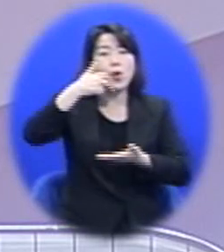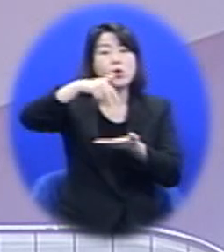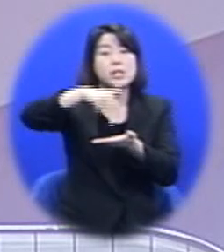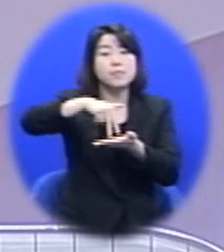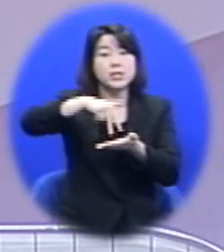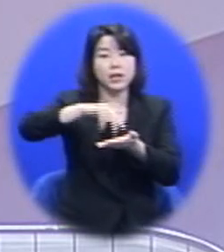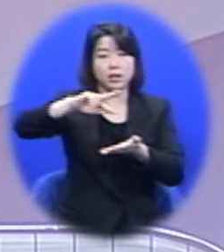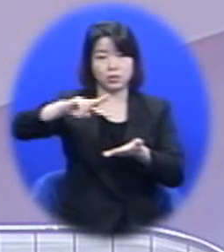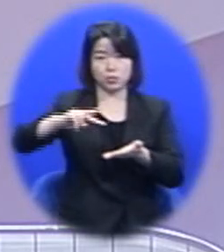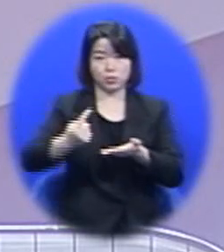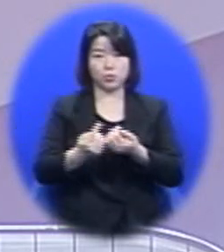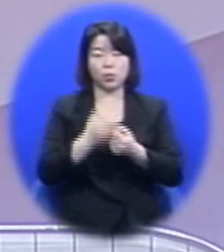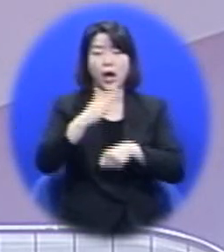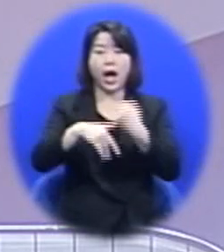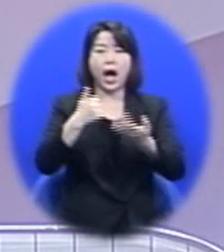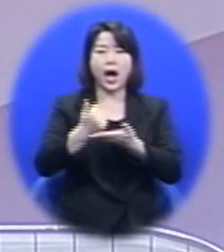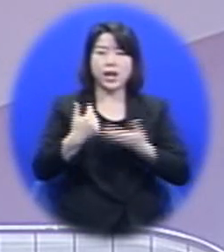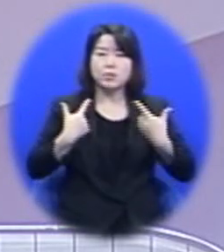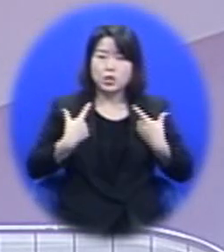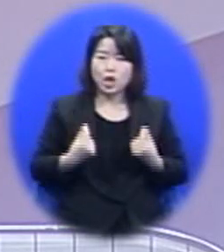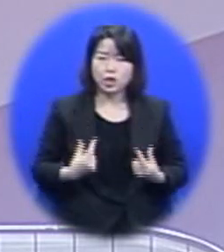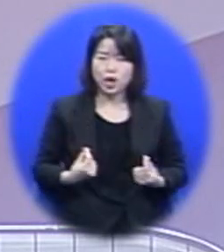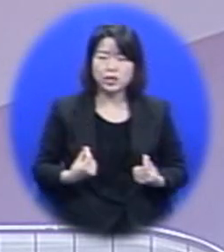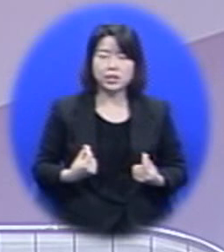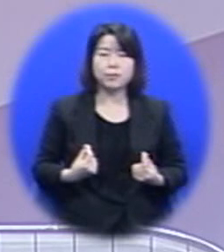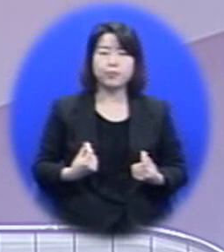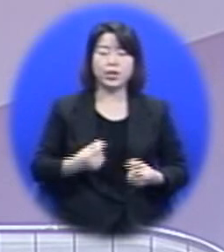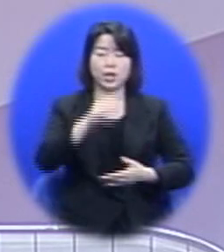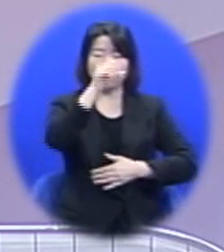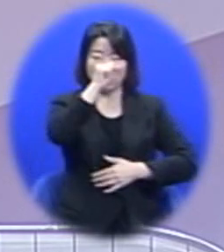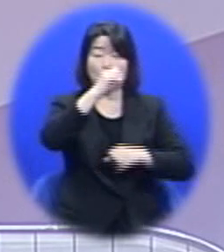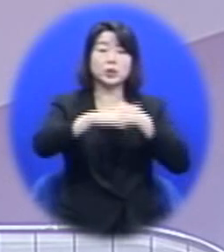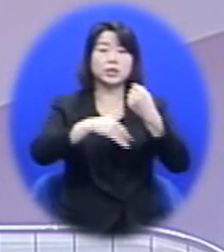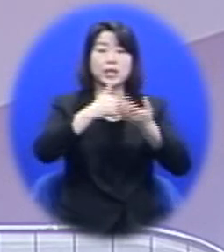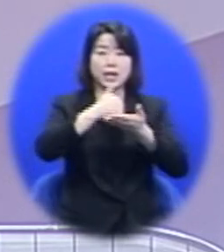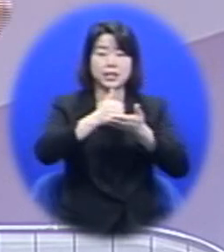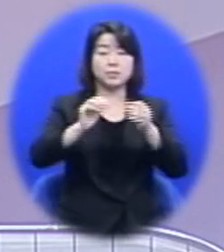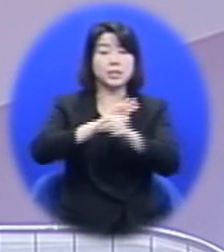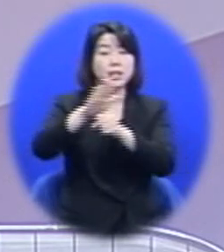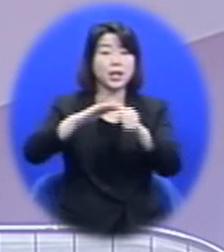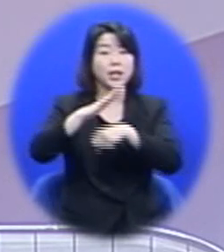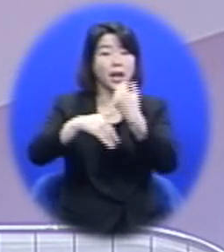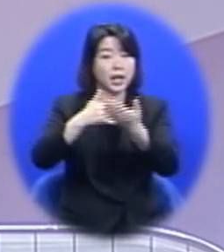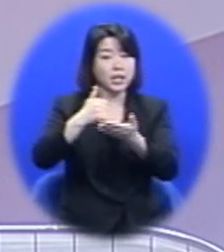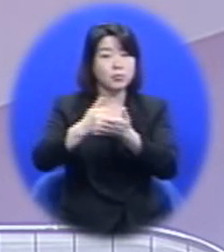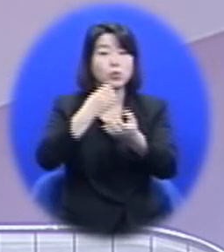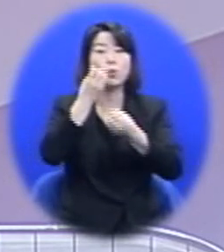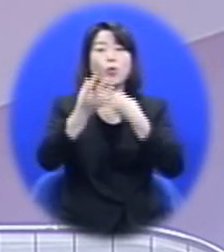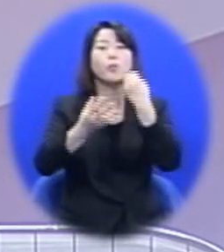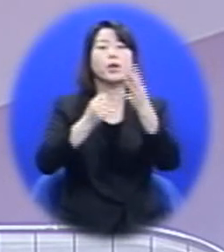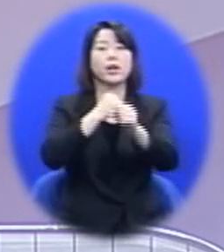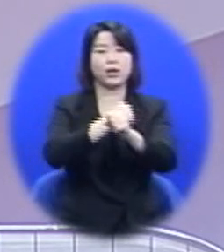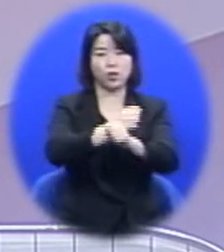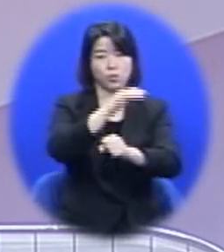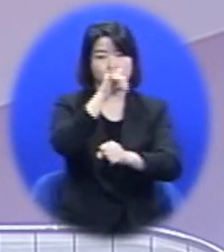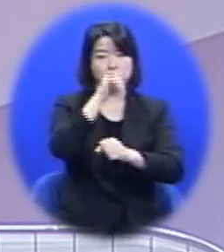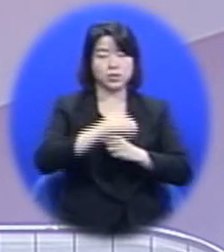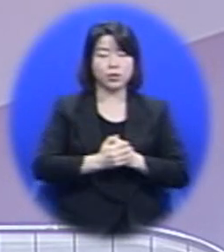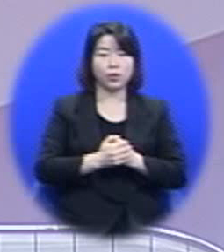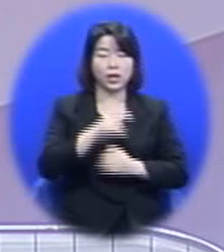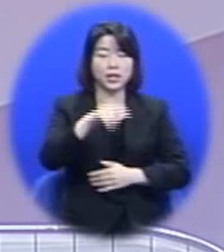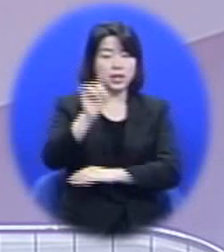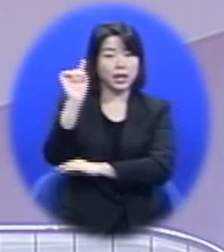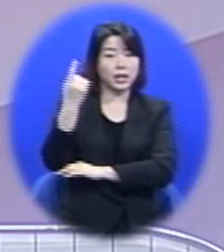처지에서 하나님을 여전히 좋으신 하나님, 사랑의 하나님으로 고백하고 있다는 거죠. 이것이